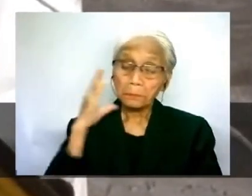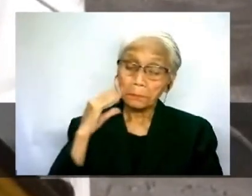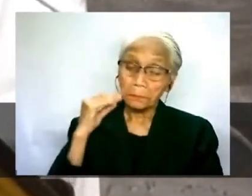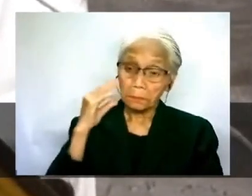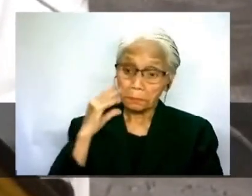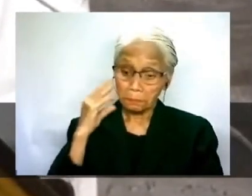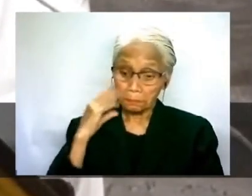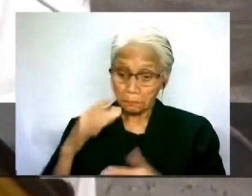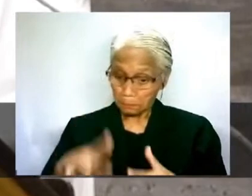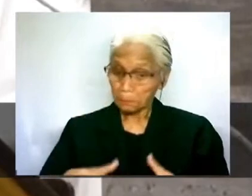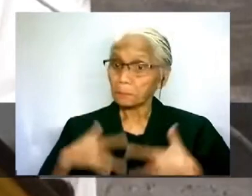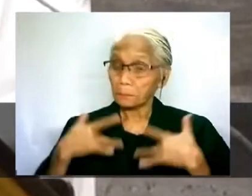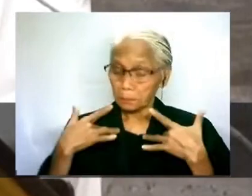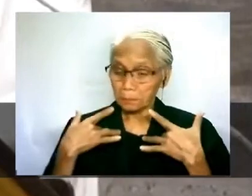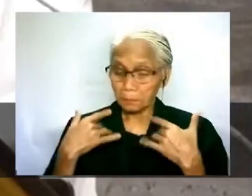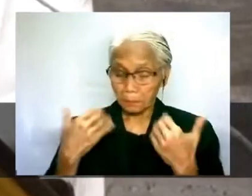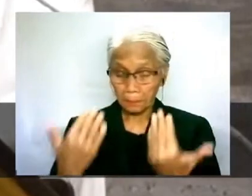ngayon.